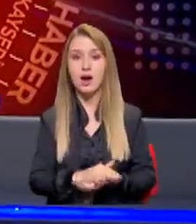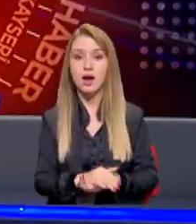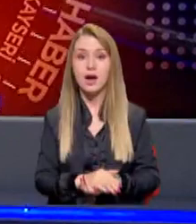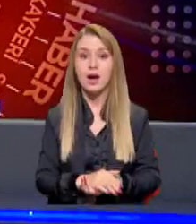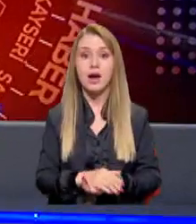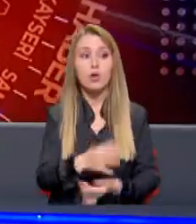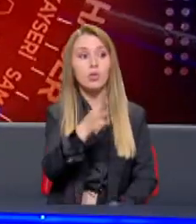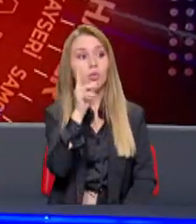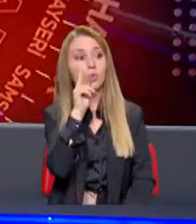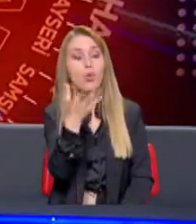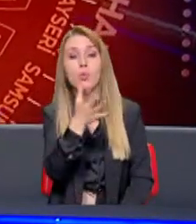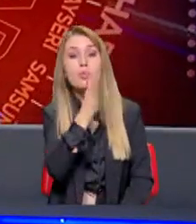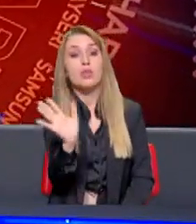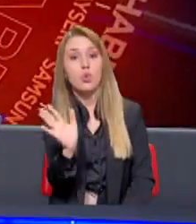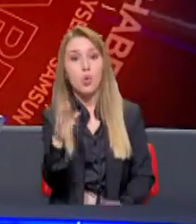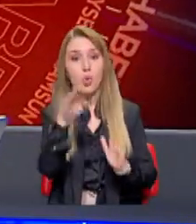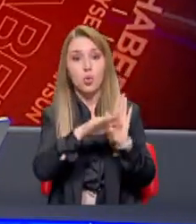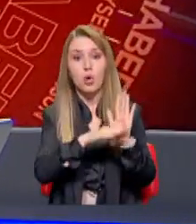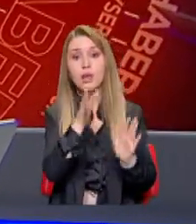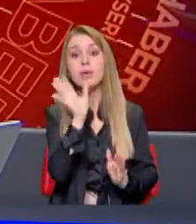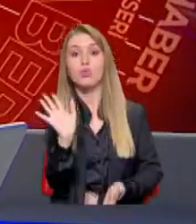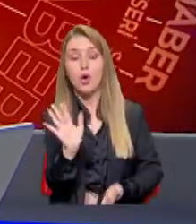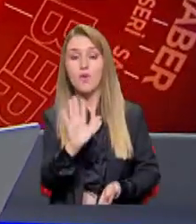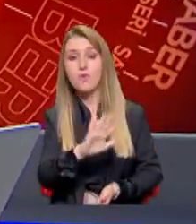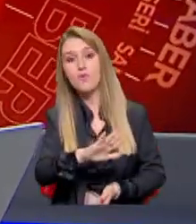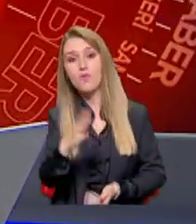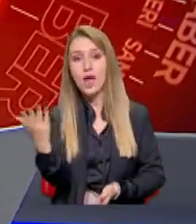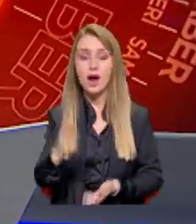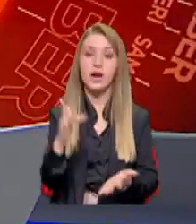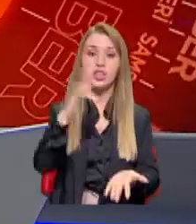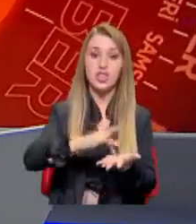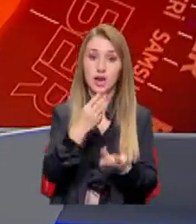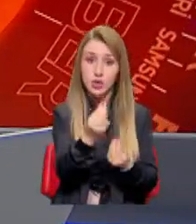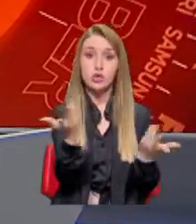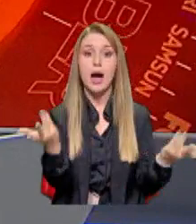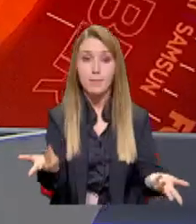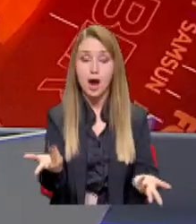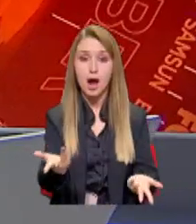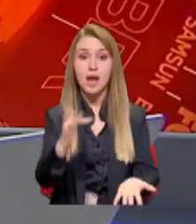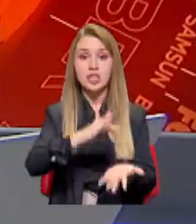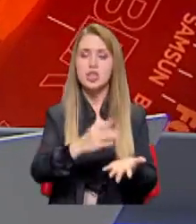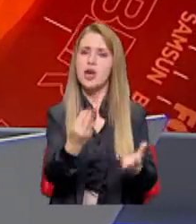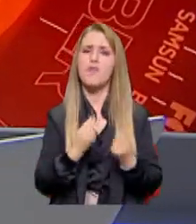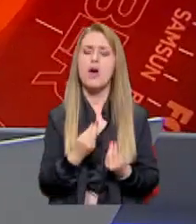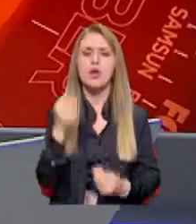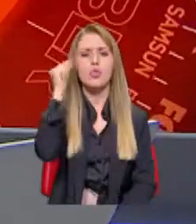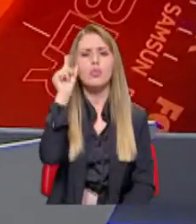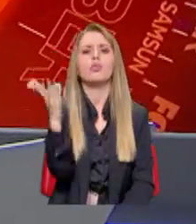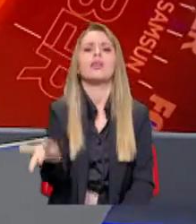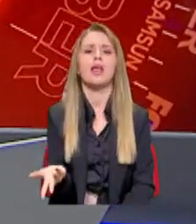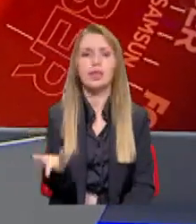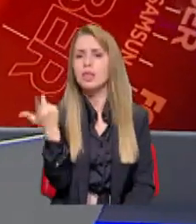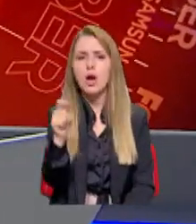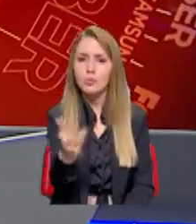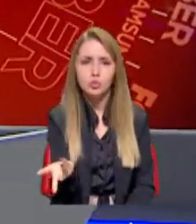ya tanımıyor o levhayı Kural tanımıyor ya da işte ceza kesiyorsunuz kesersen kes umursamıyor